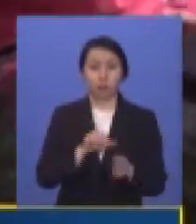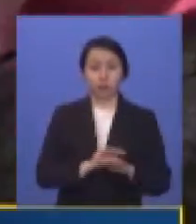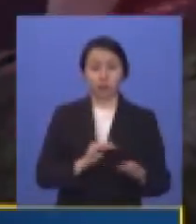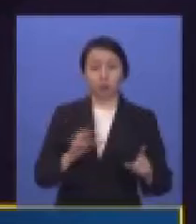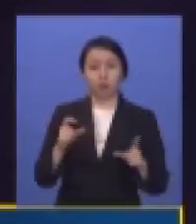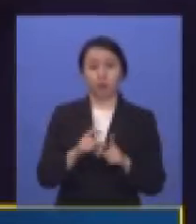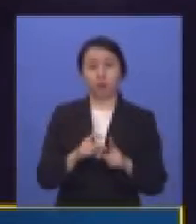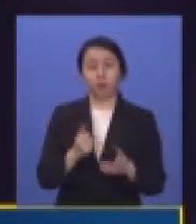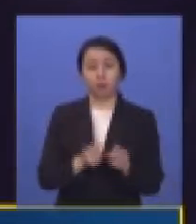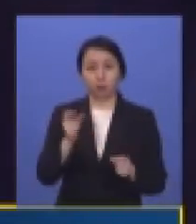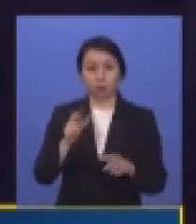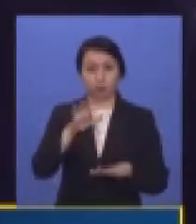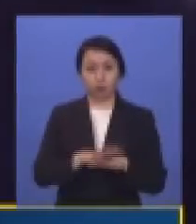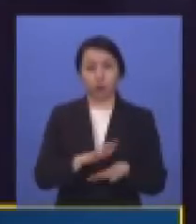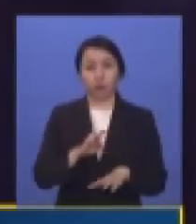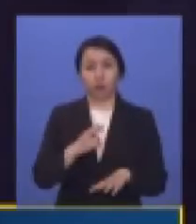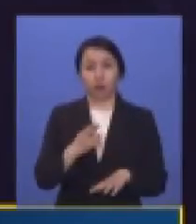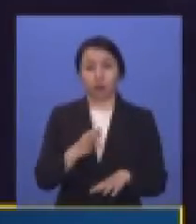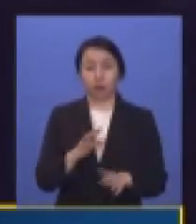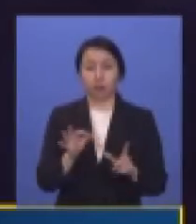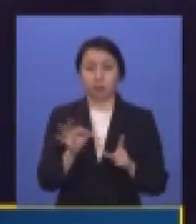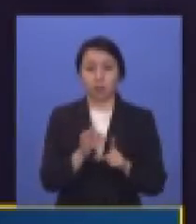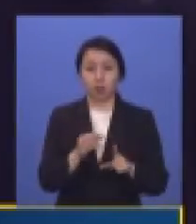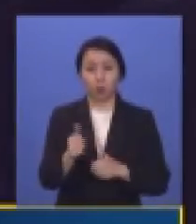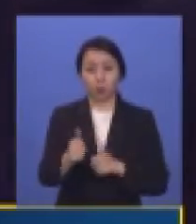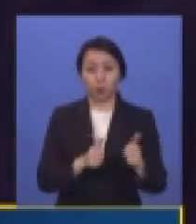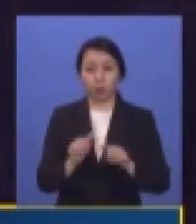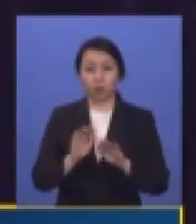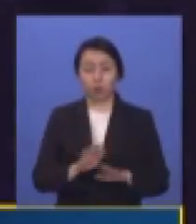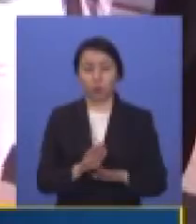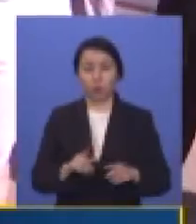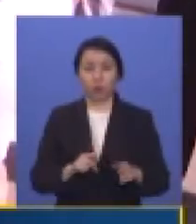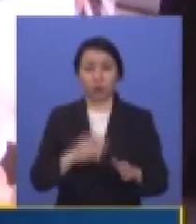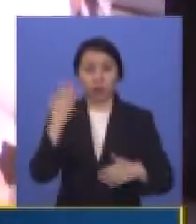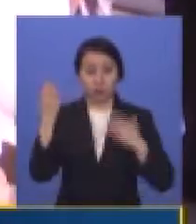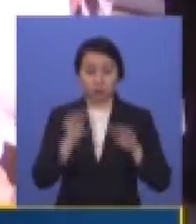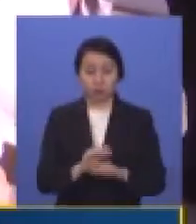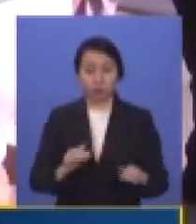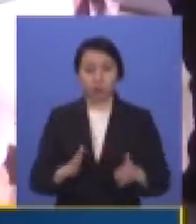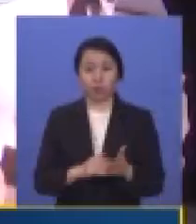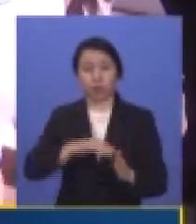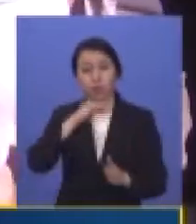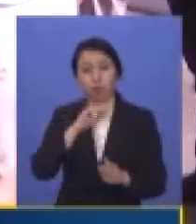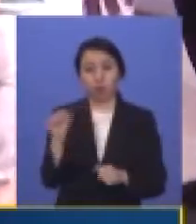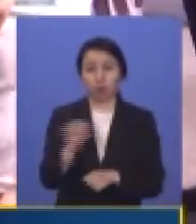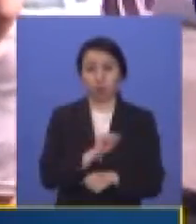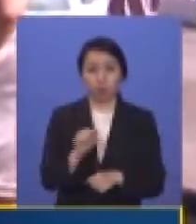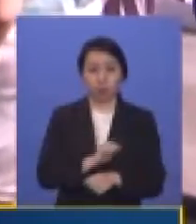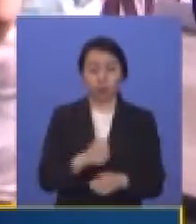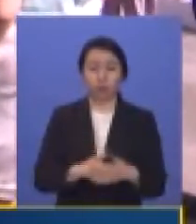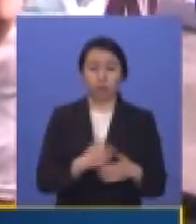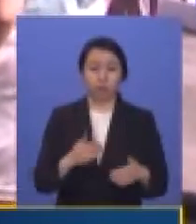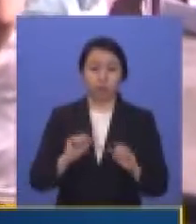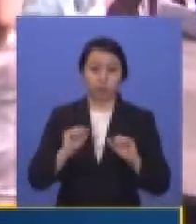По словам президента фонда Галины Бондаренко, целью конкурса является не только развлечь детей, но и привлечь внимание водителей, тем самым